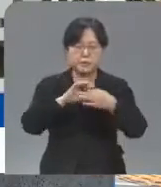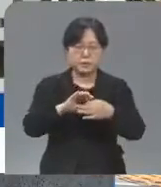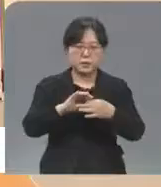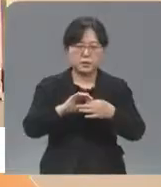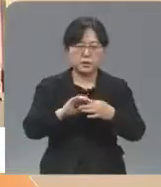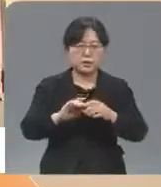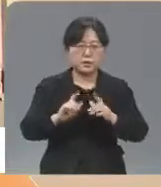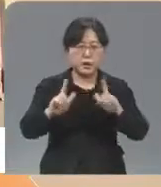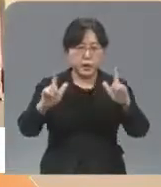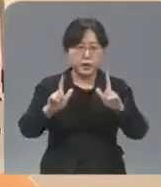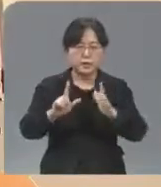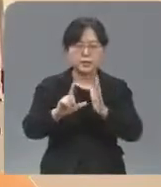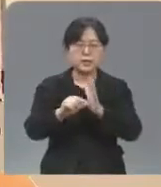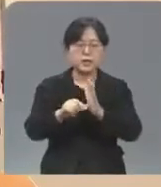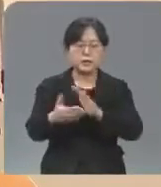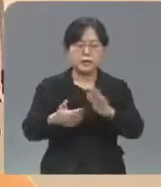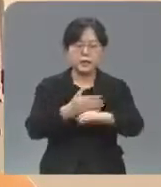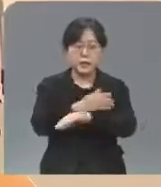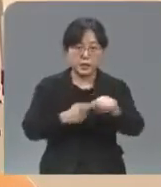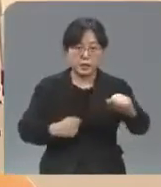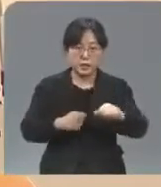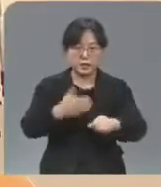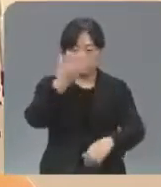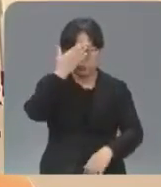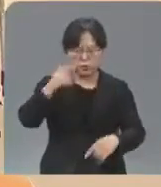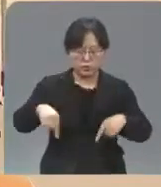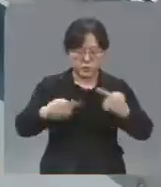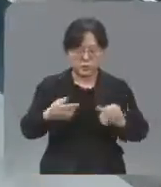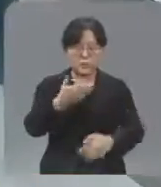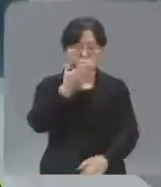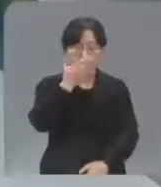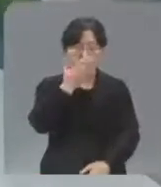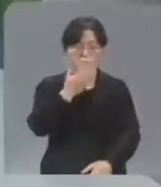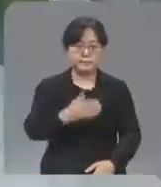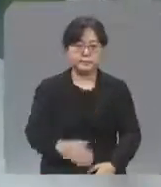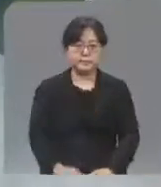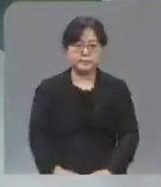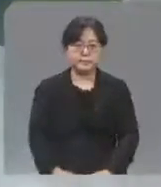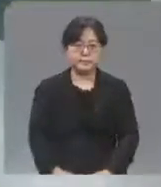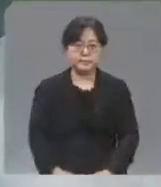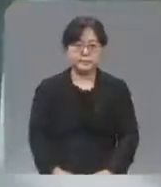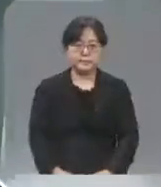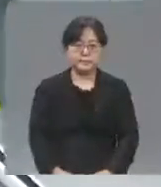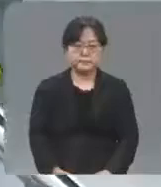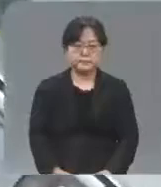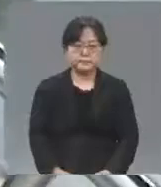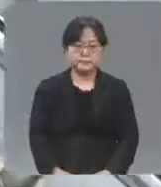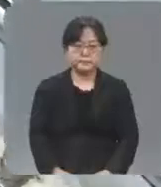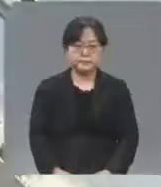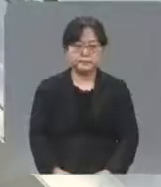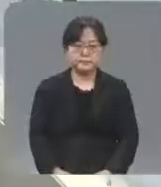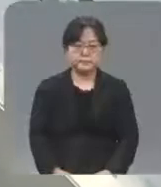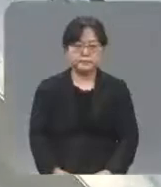이용 날짜와 시간을 사전 예약하면 무료로 이용할 수 있습니다. KBS 뉴스 최송현입니다.